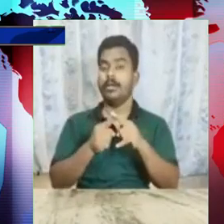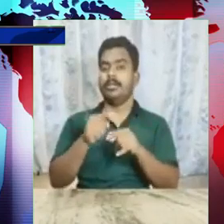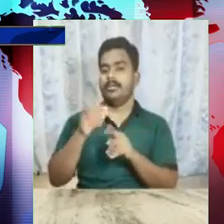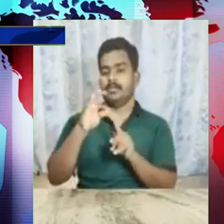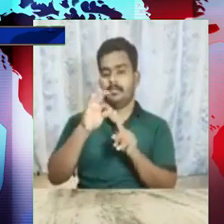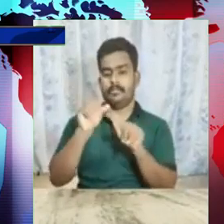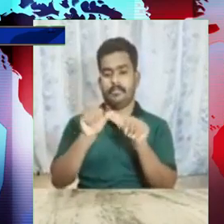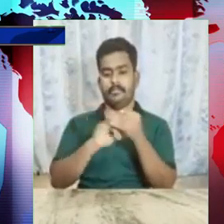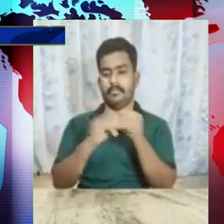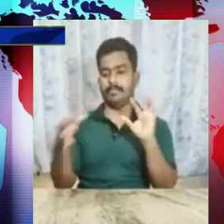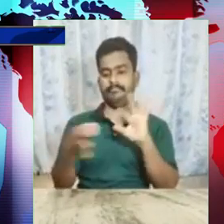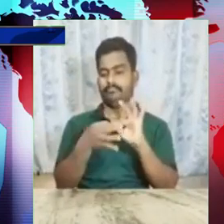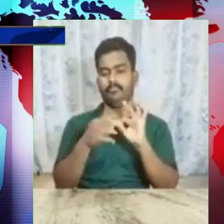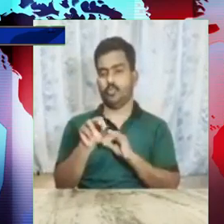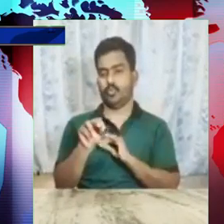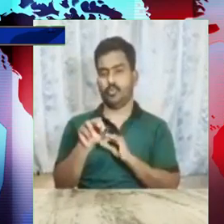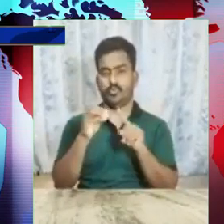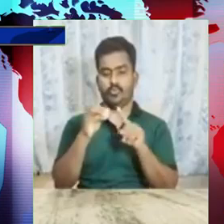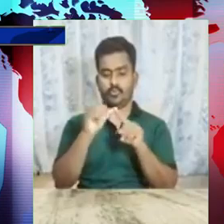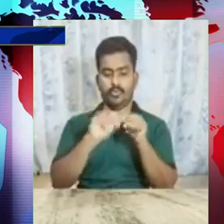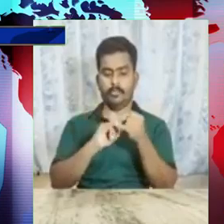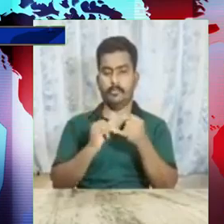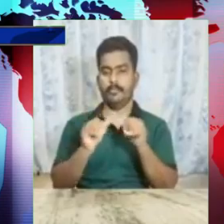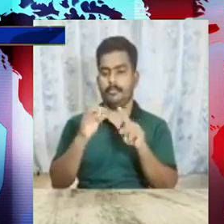യാത്രാ നിരോധനവും ഇവർക്ക് ബാധകമല്ല.